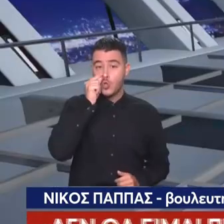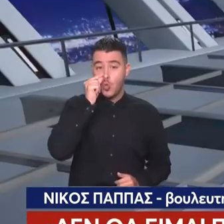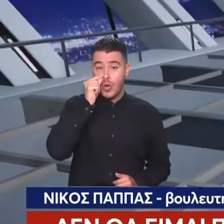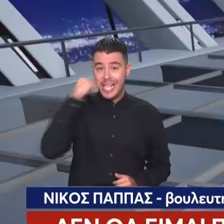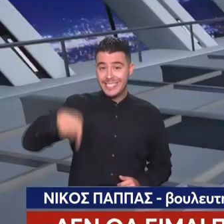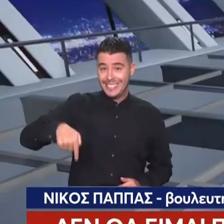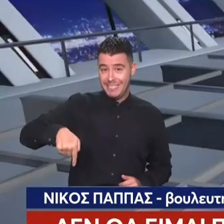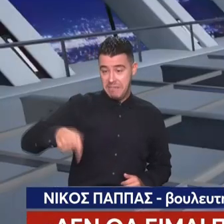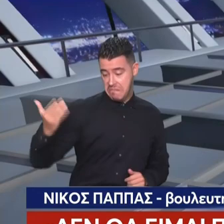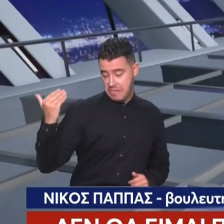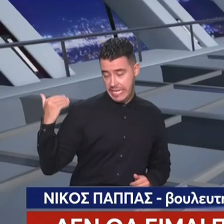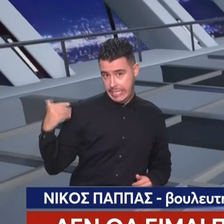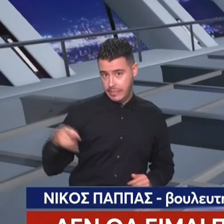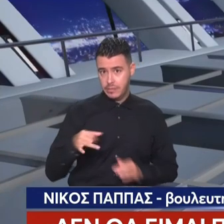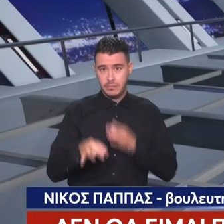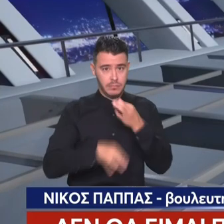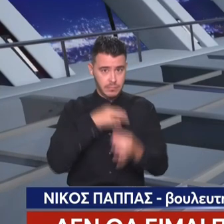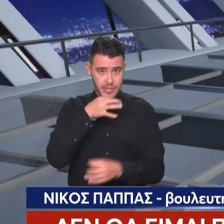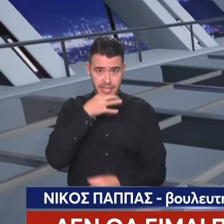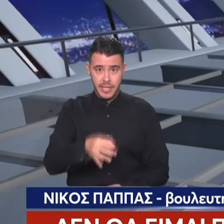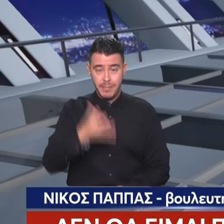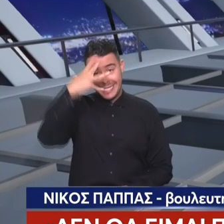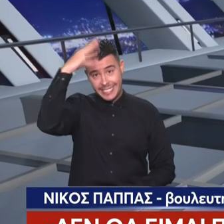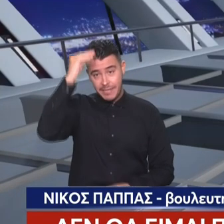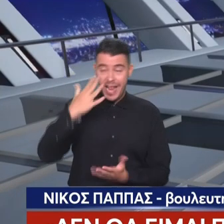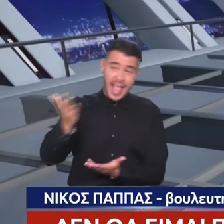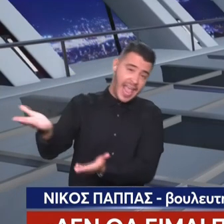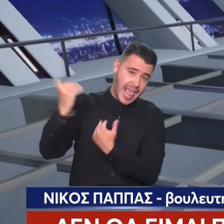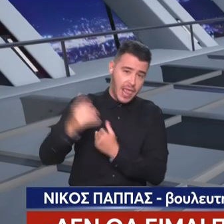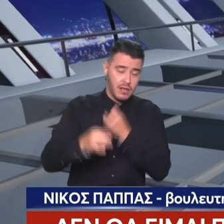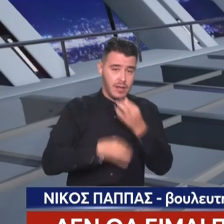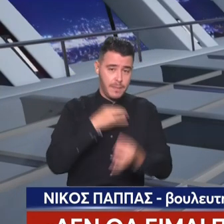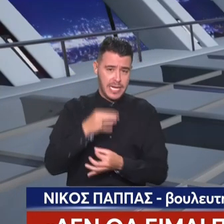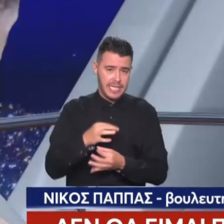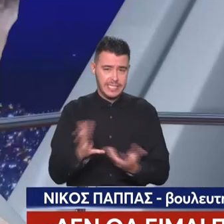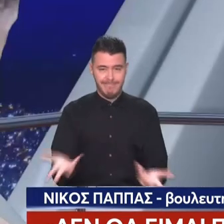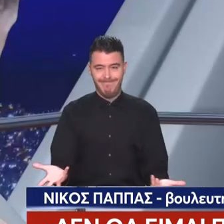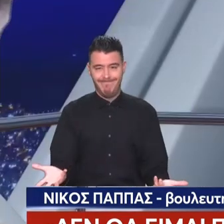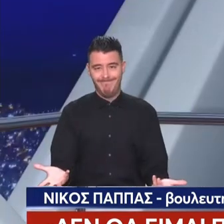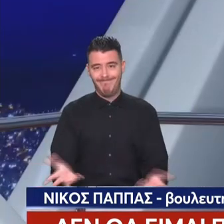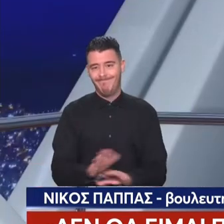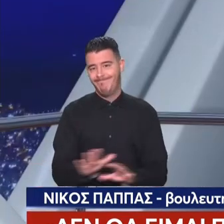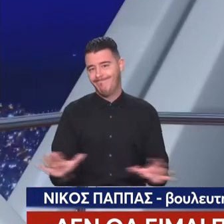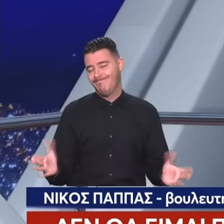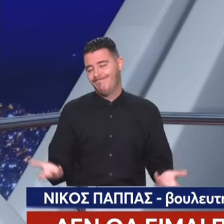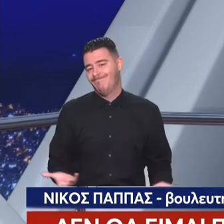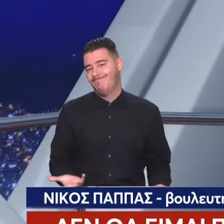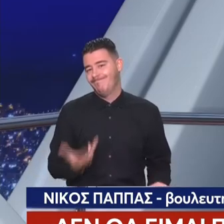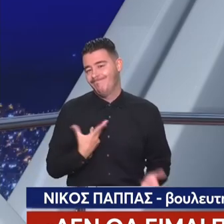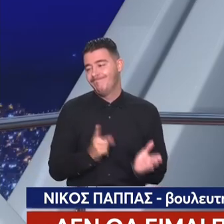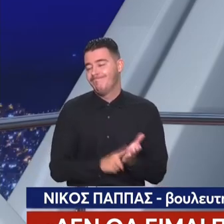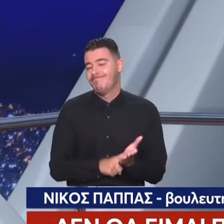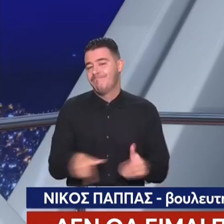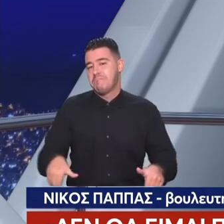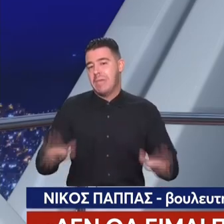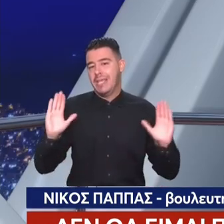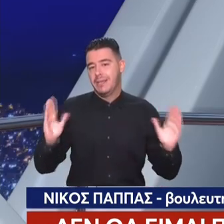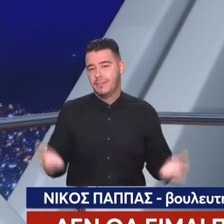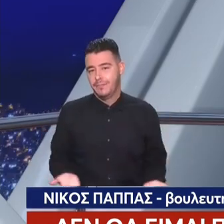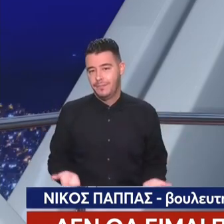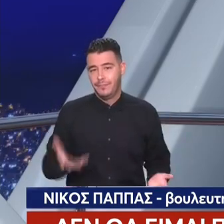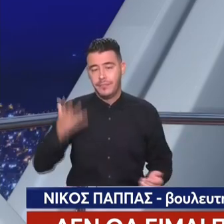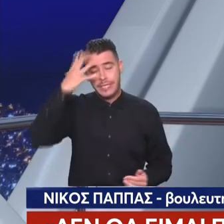πράγματα. Αδική νομίζω και τον Πάνο και τον Αλέξη αυτή η θέση. Ο Αλέξης είναι ένα πολιτικό κεφάλαιο για την παράταξή μας. Έχει